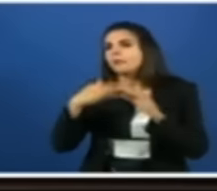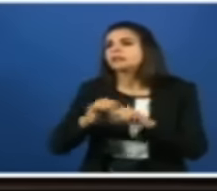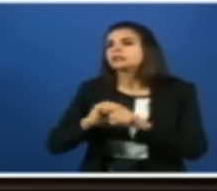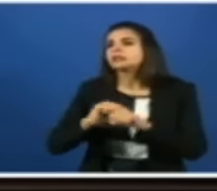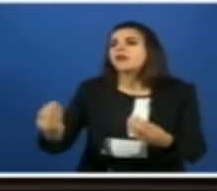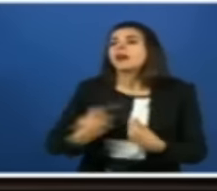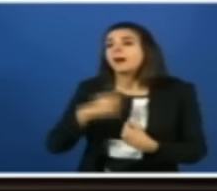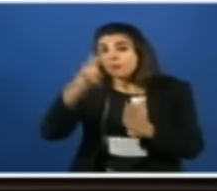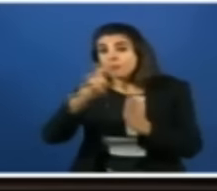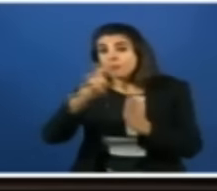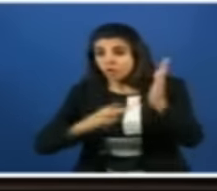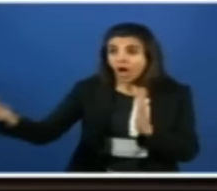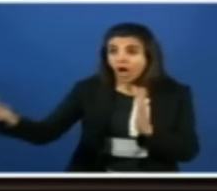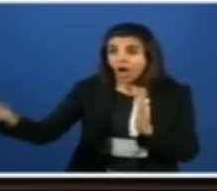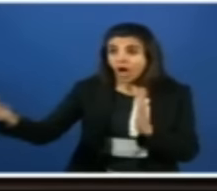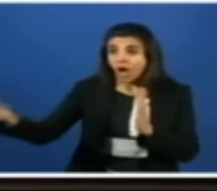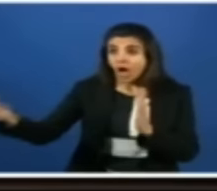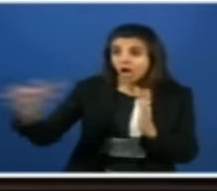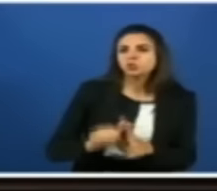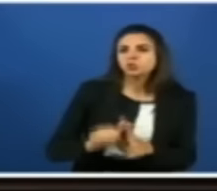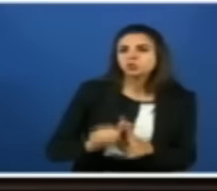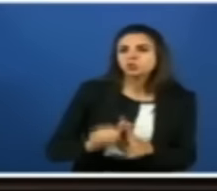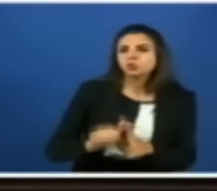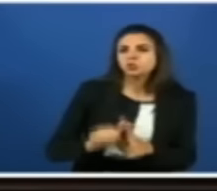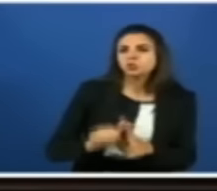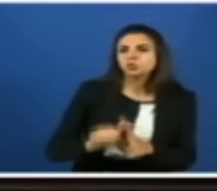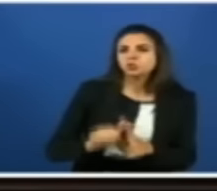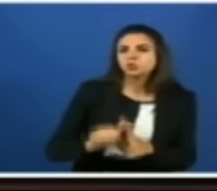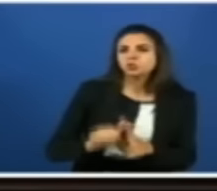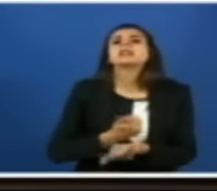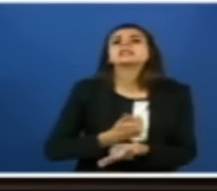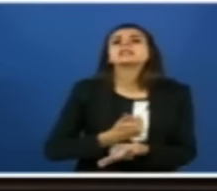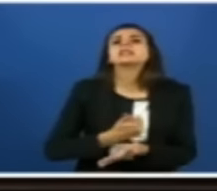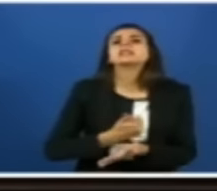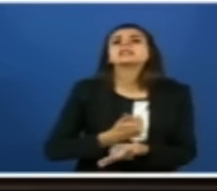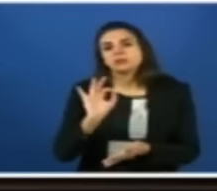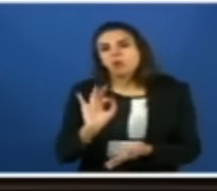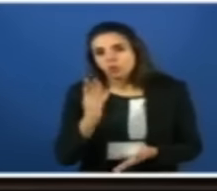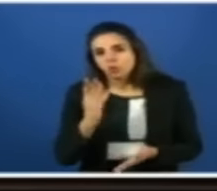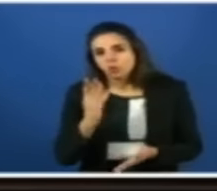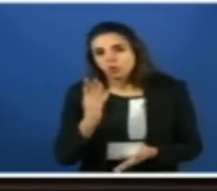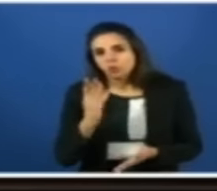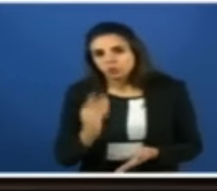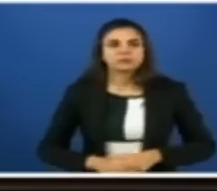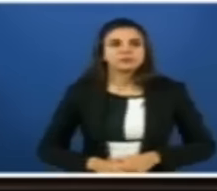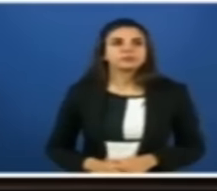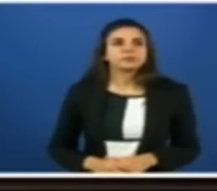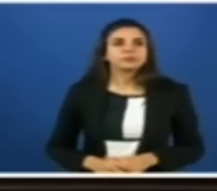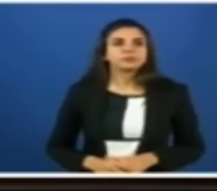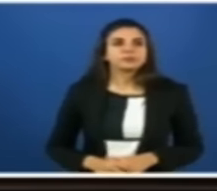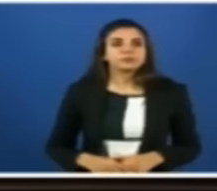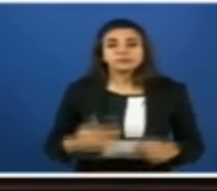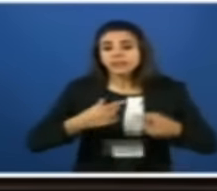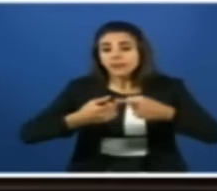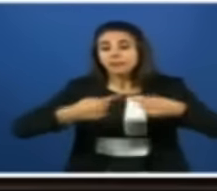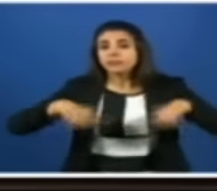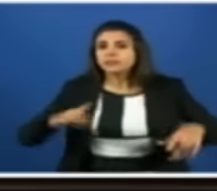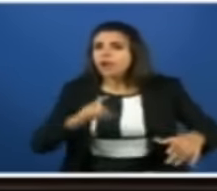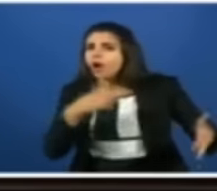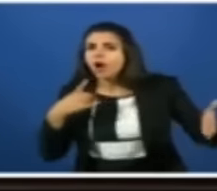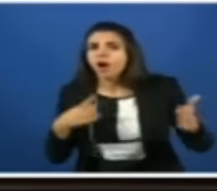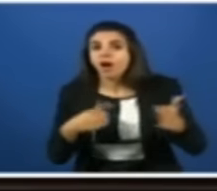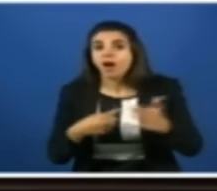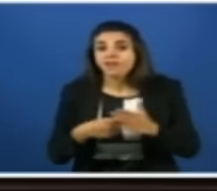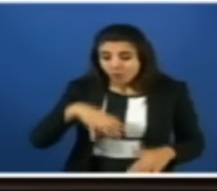atacakları füzeler menzilin dışında kalmış oldu. Bizim amacımız